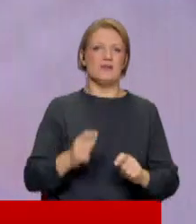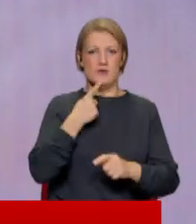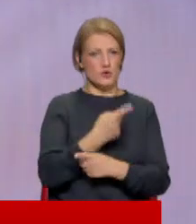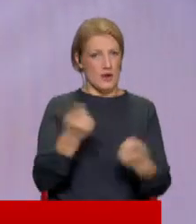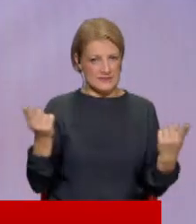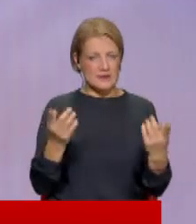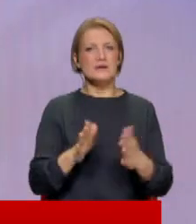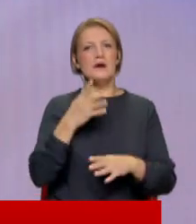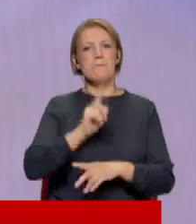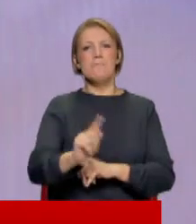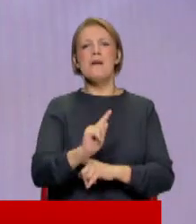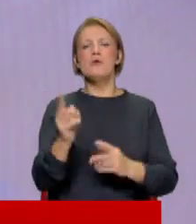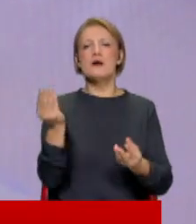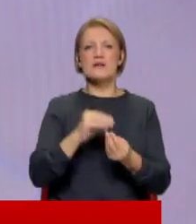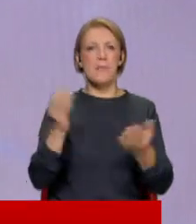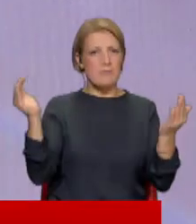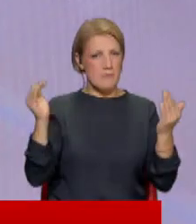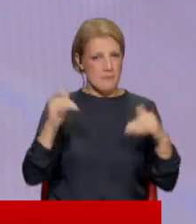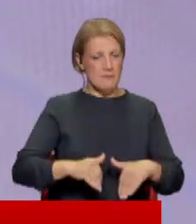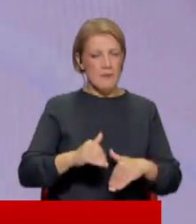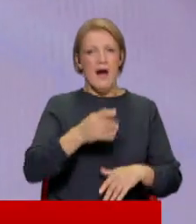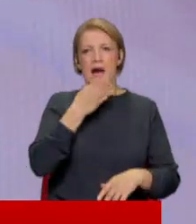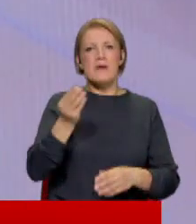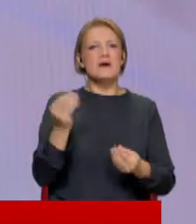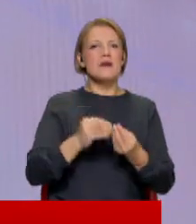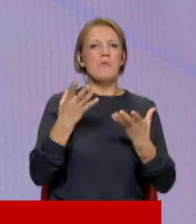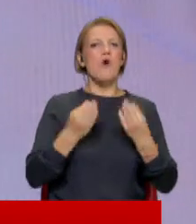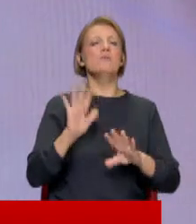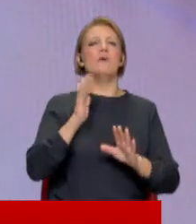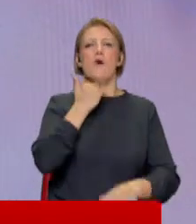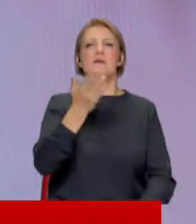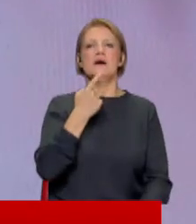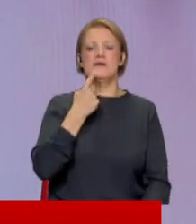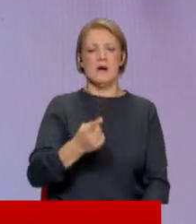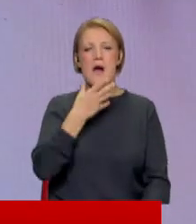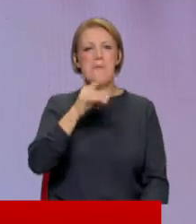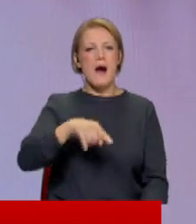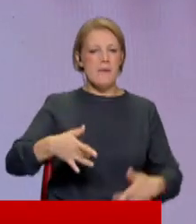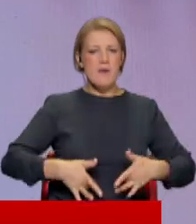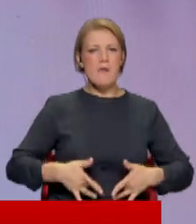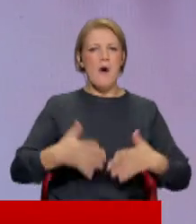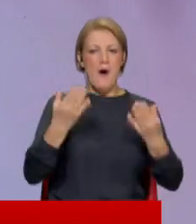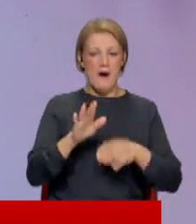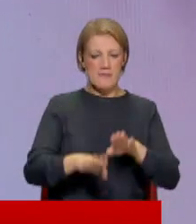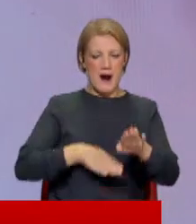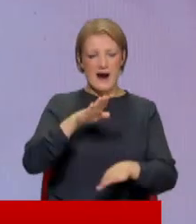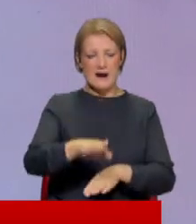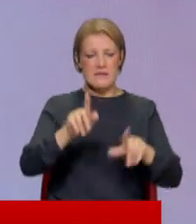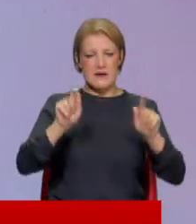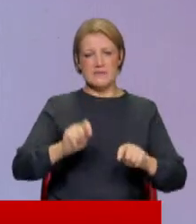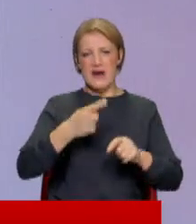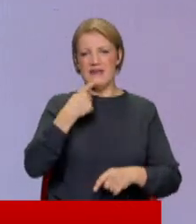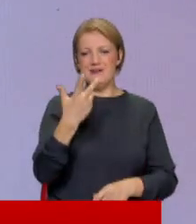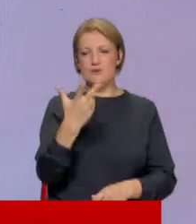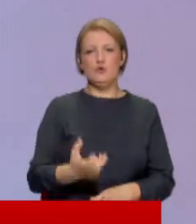söyledi ve memura zam gelirken emekliye gelmemesi olmaz dedi emeklileri de memnun edecek adımlar atacağız